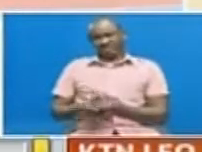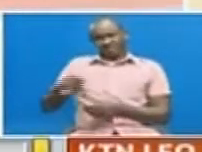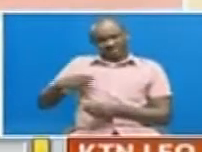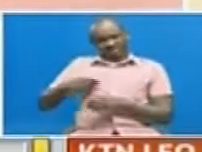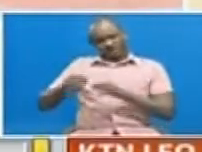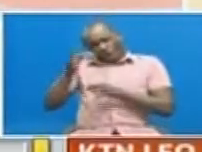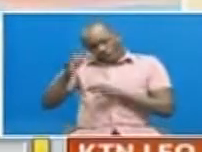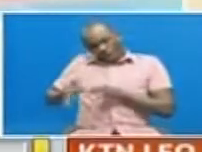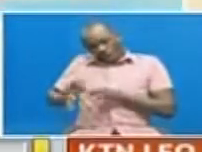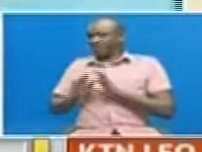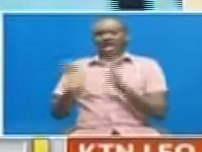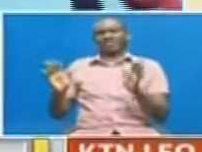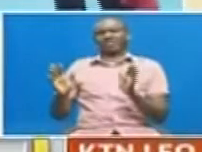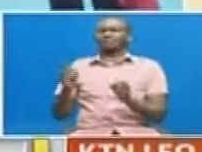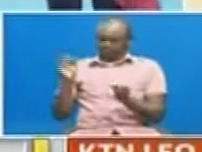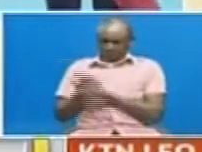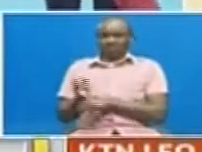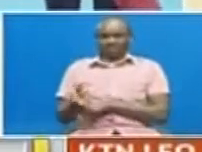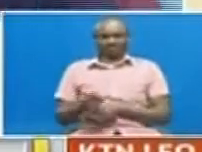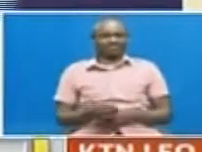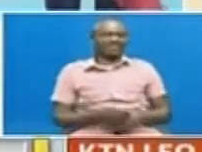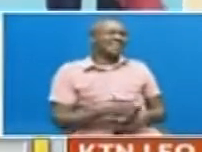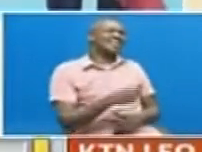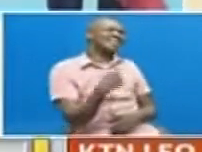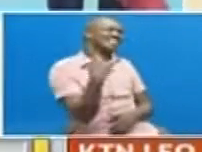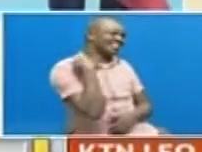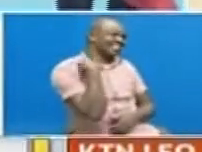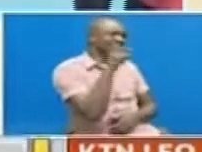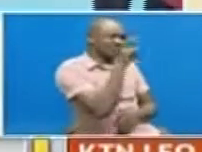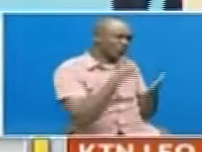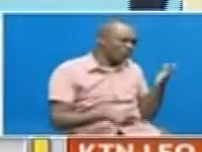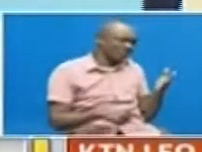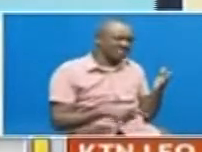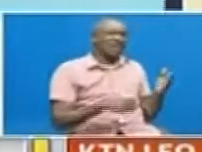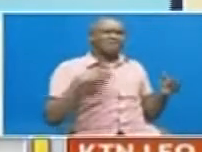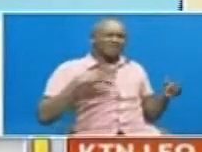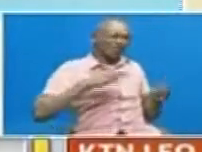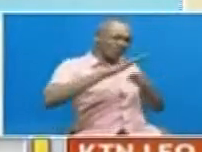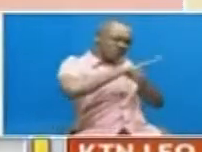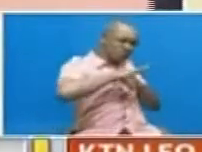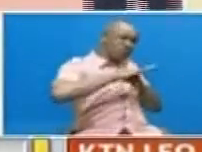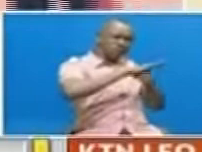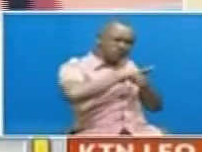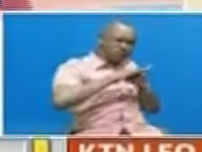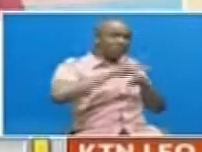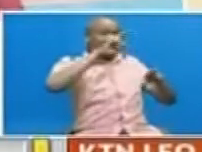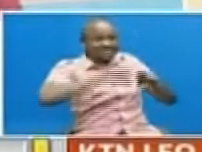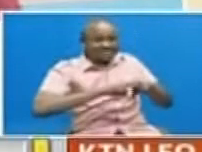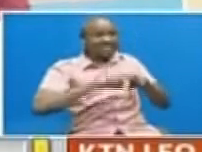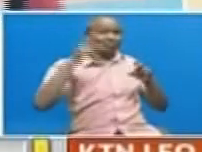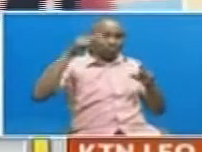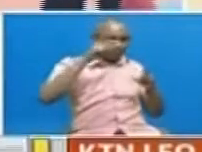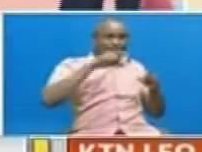haijararuka, namaanisha haijararuka. Yeah. Na mkocha, jana niliona kwamba ukumbi ulikuwa umejaa kiasi cha kwamba hata nafasi ya nzi